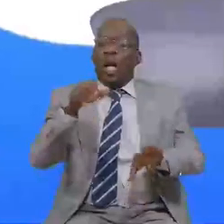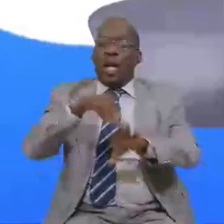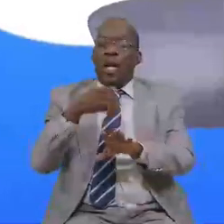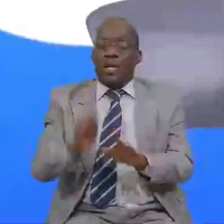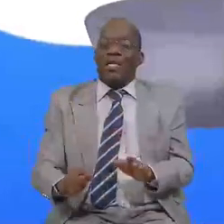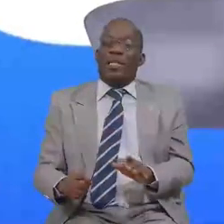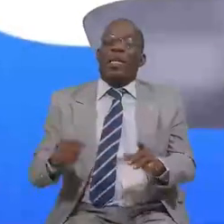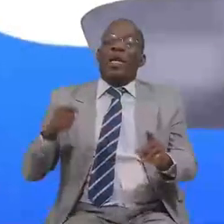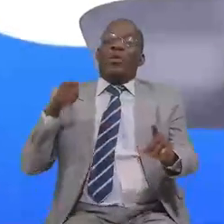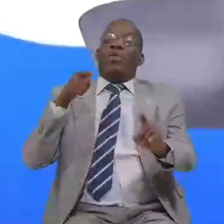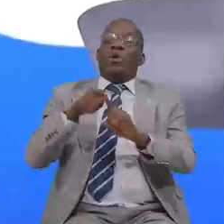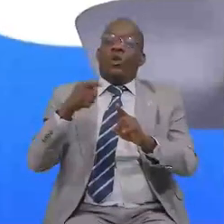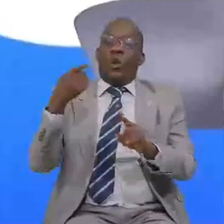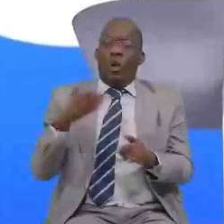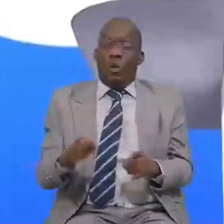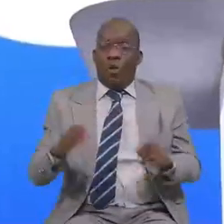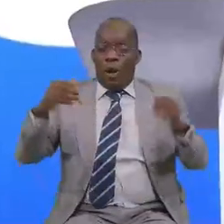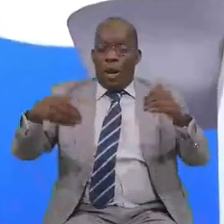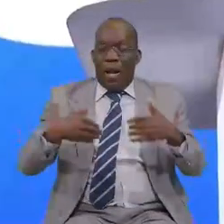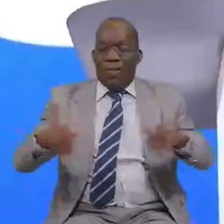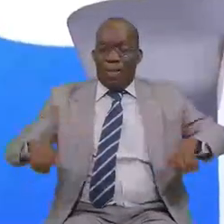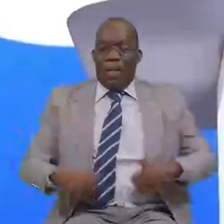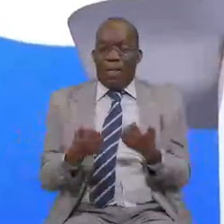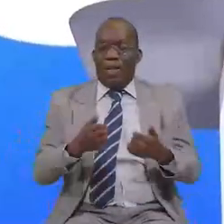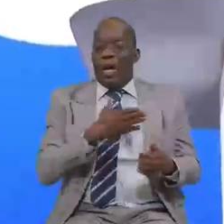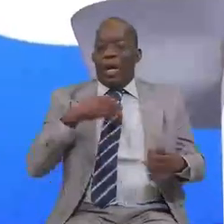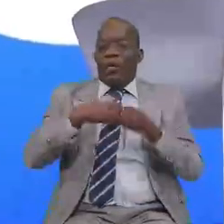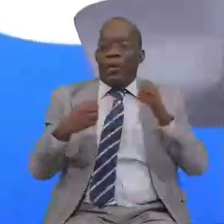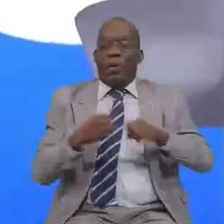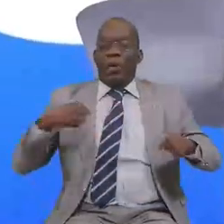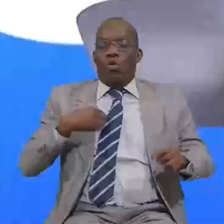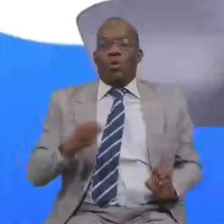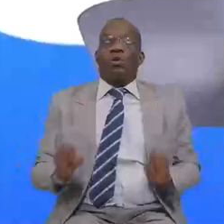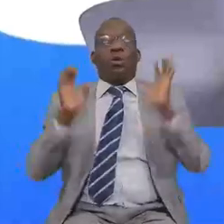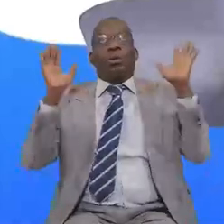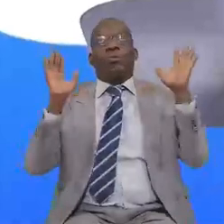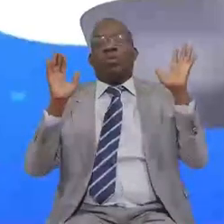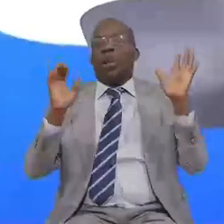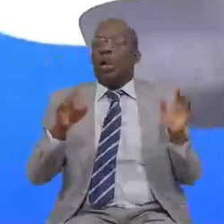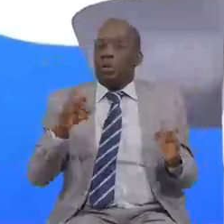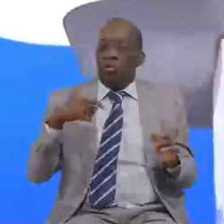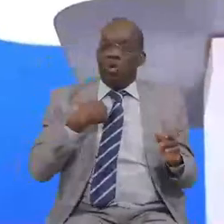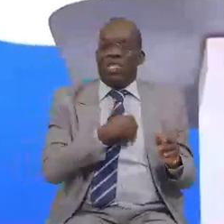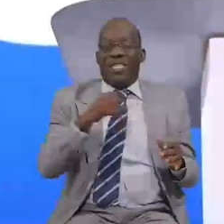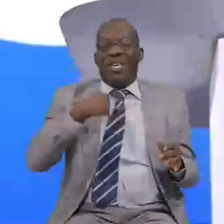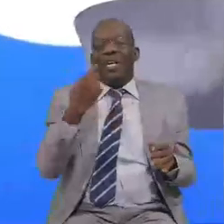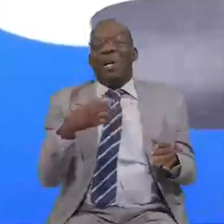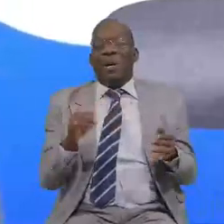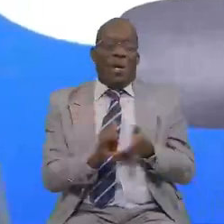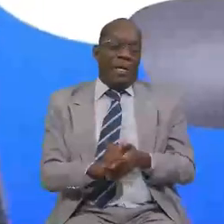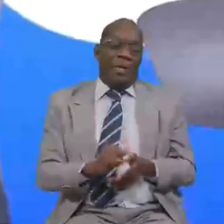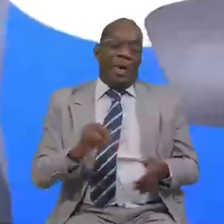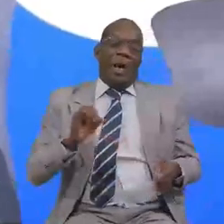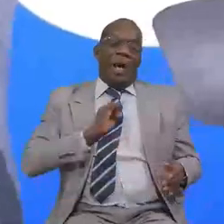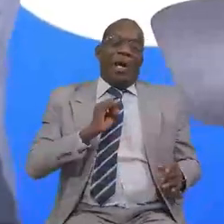Ce n'est pas au moment des défis et des difficultés que nous fuyons pour dire que ce n'est plus la peine. Ah, je ne savais pas qu'il y aura